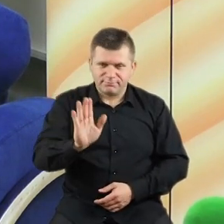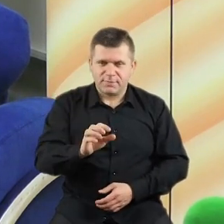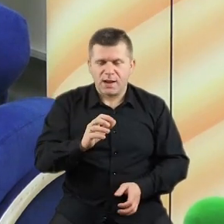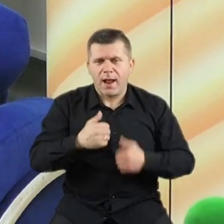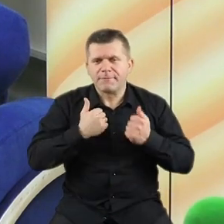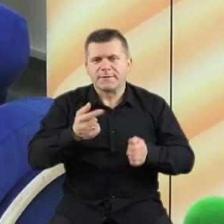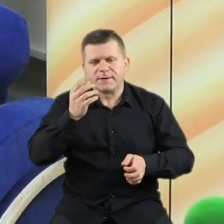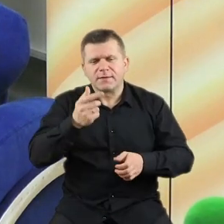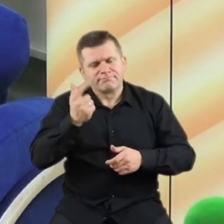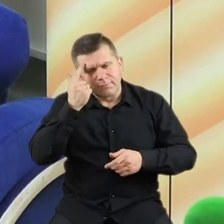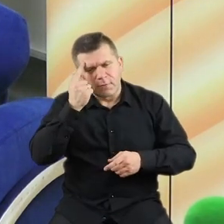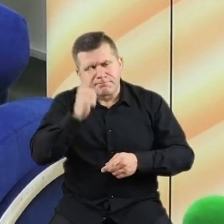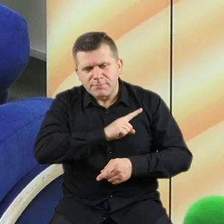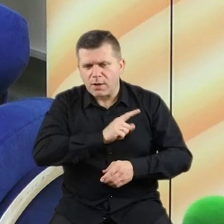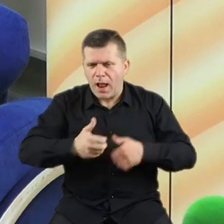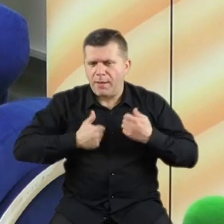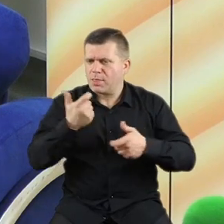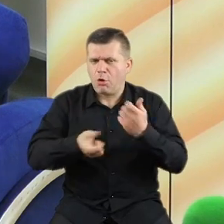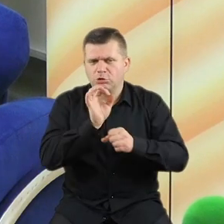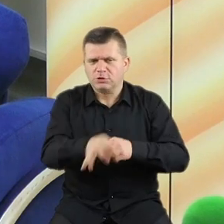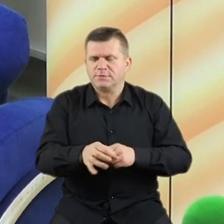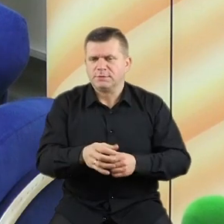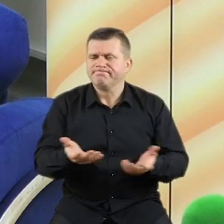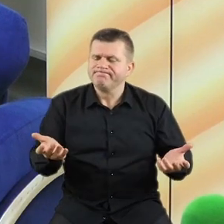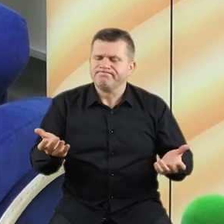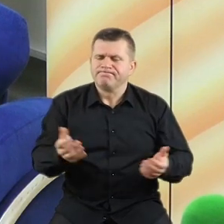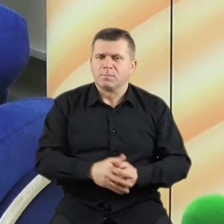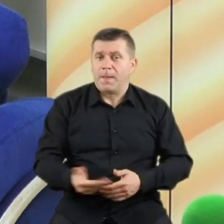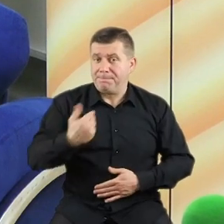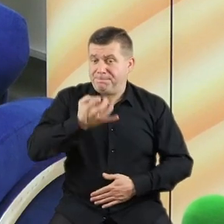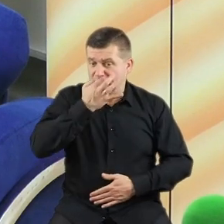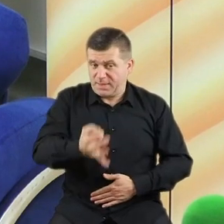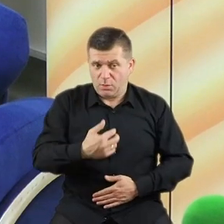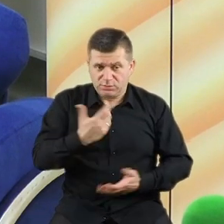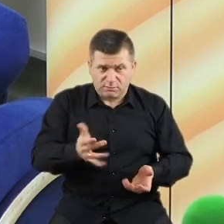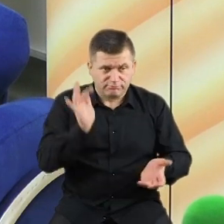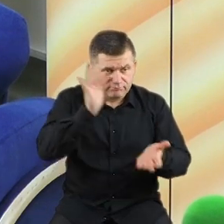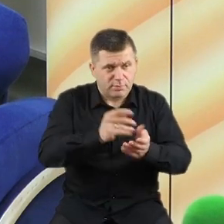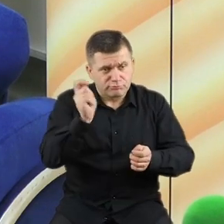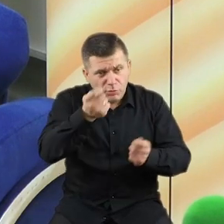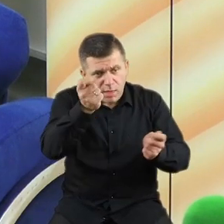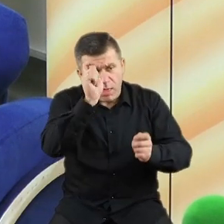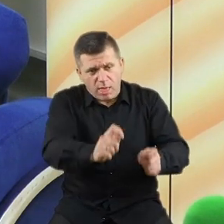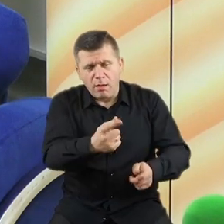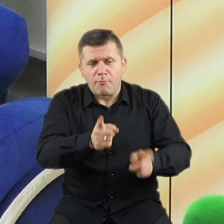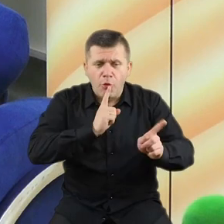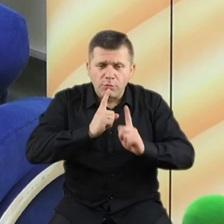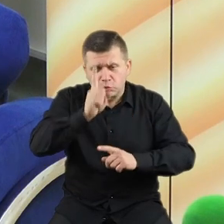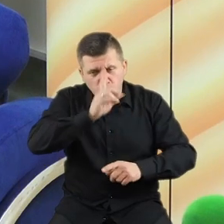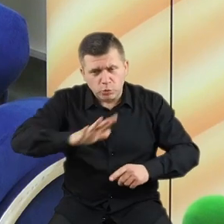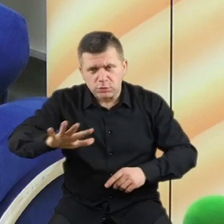żeby zważyć, żeby nie skrzywdzić. I było tak, że pytałam, czy przyjechać, czy porozmawiać z tymi